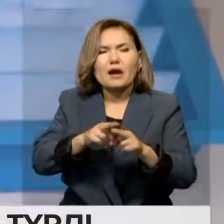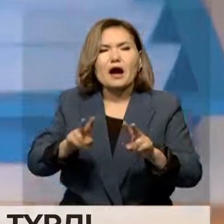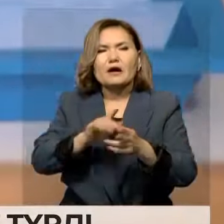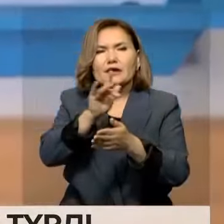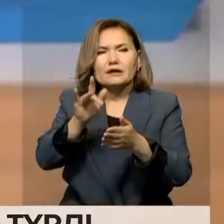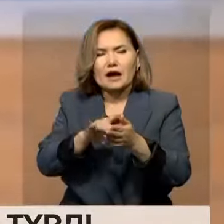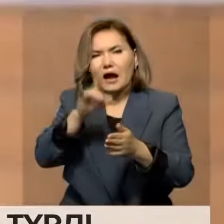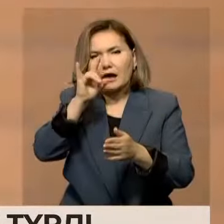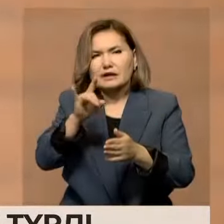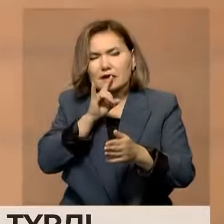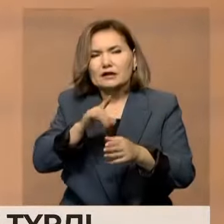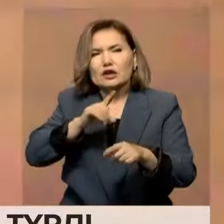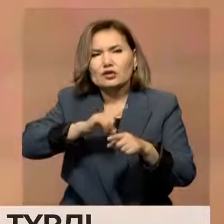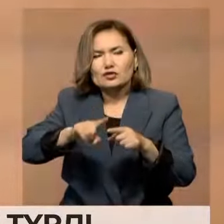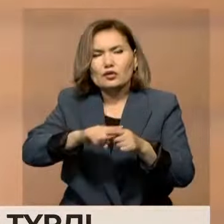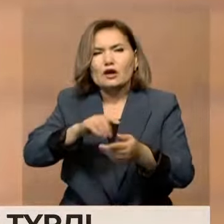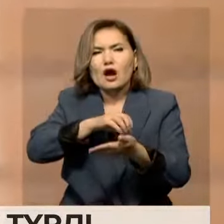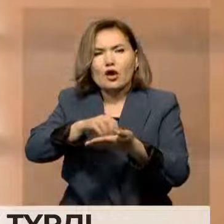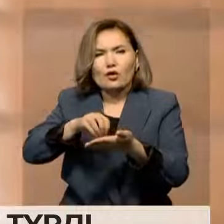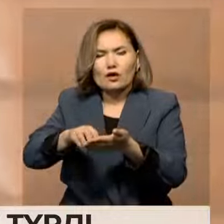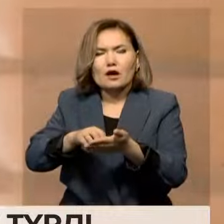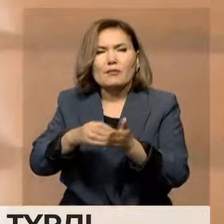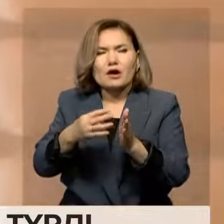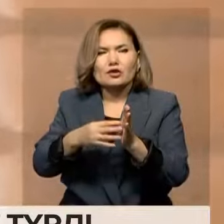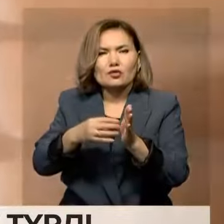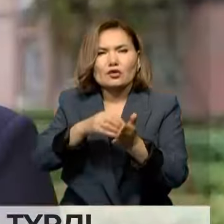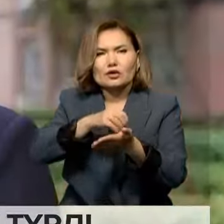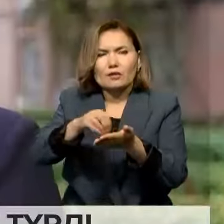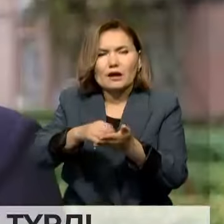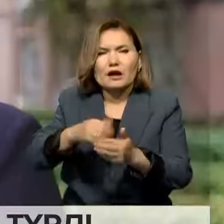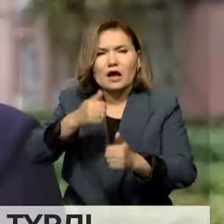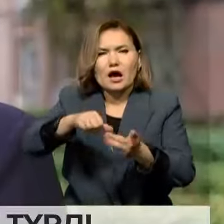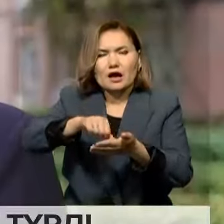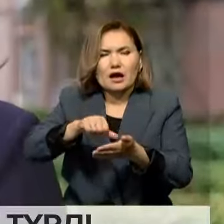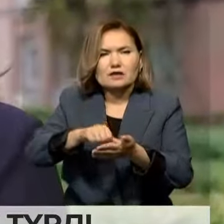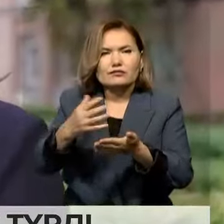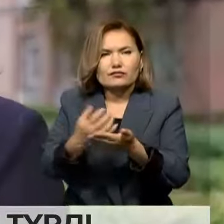да дәл осы сыннан қатысатын тұңғыш испаниялық болғалы тұр.